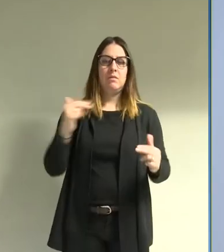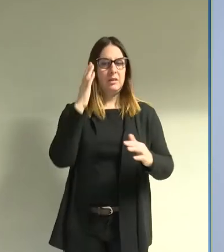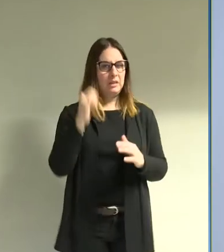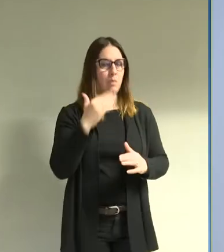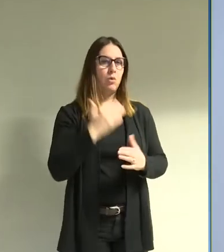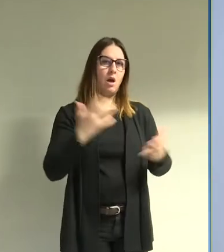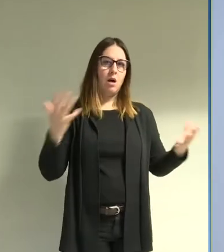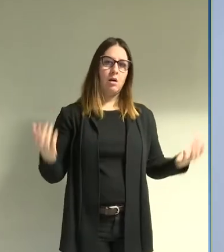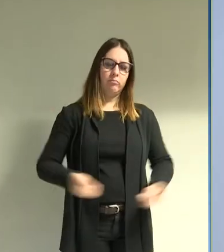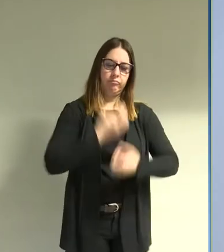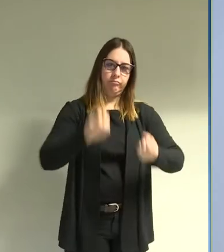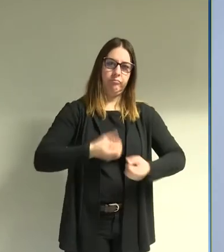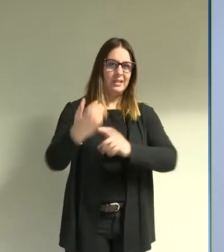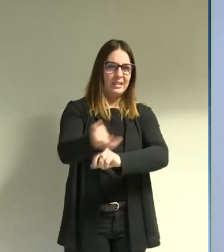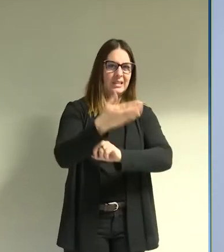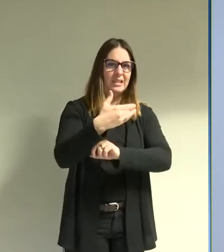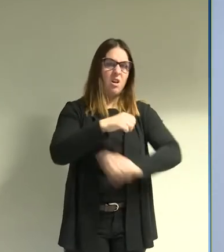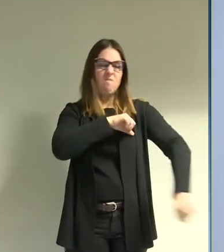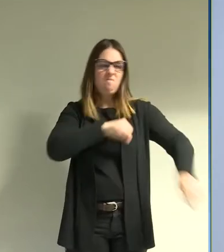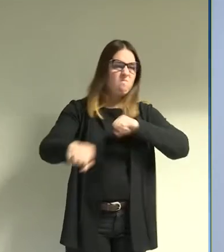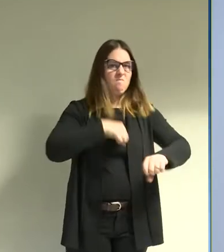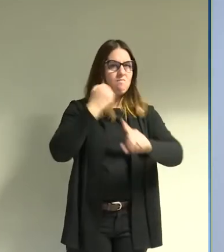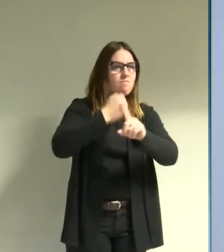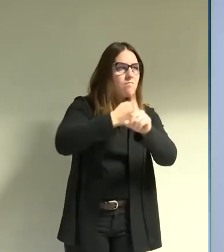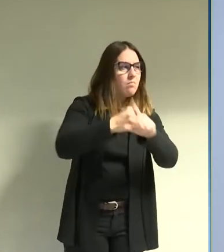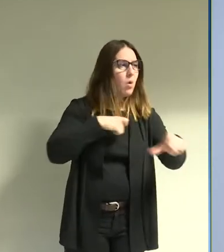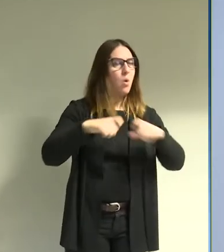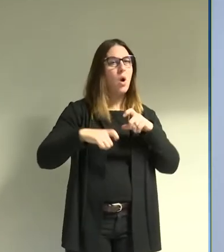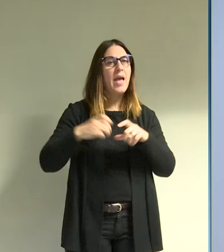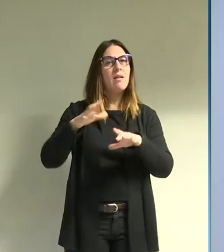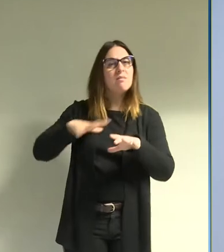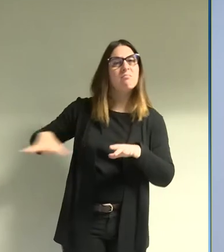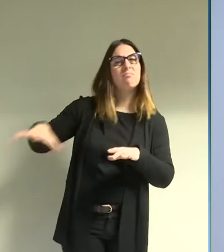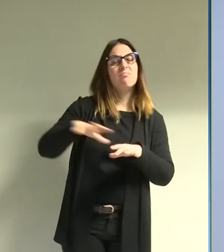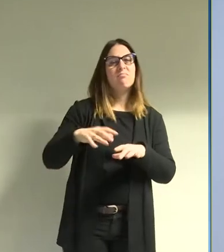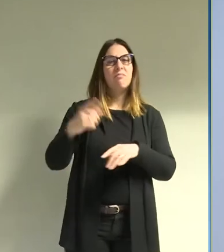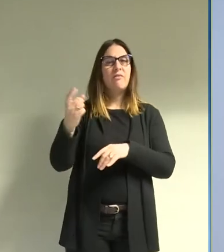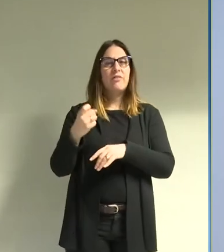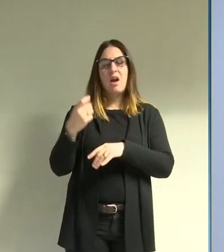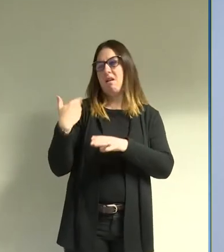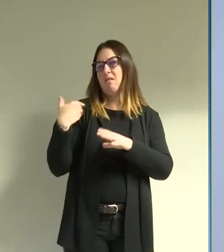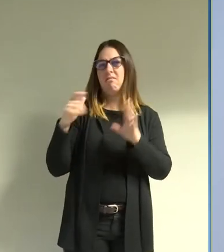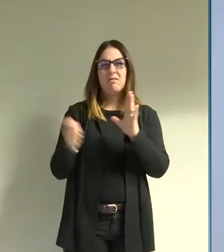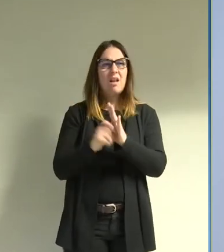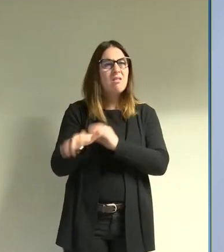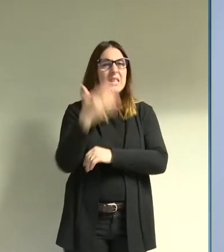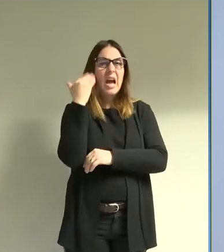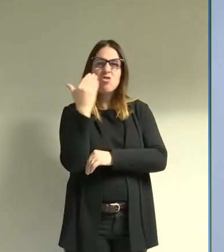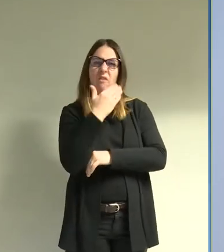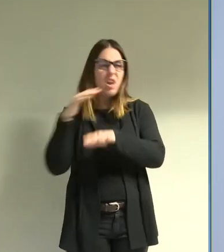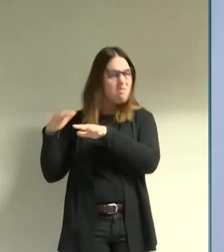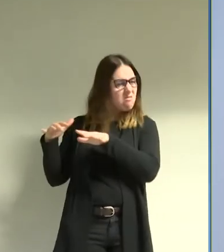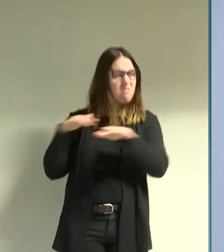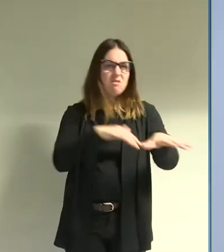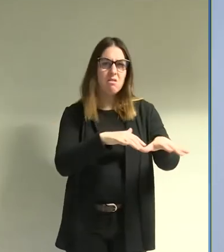porter les jeunes activistes ses jeunes collègues degré tatum biens qui sont venus le 15 janvier portait un message